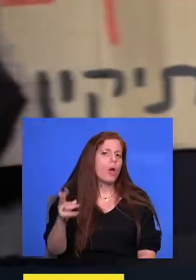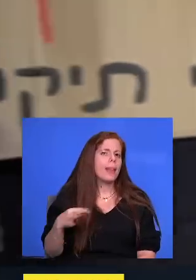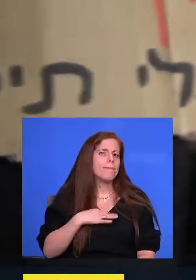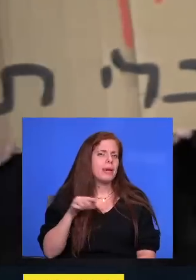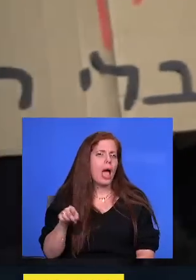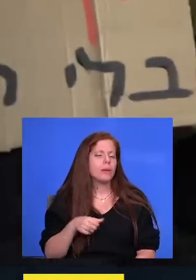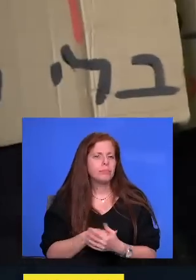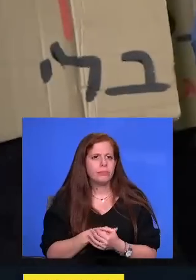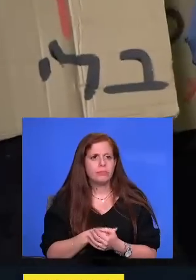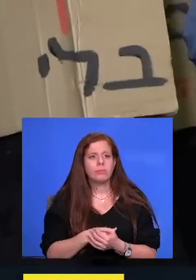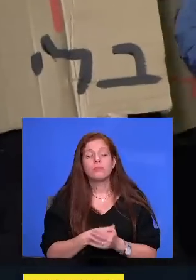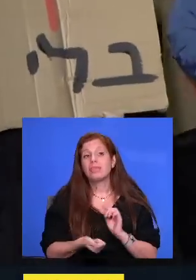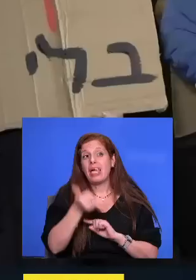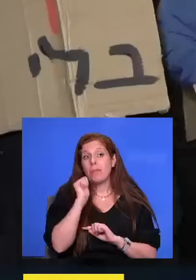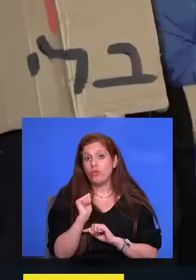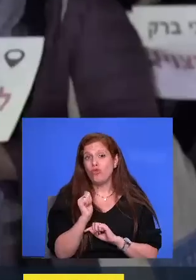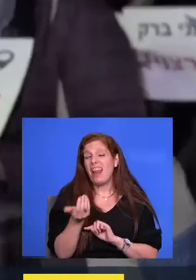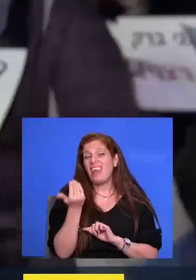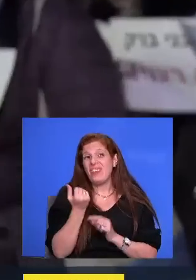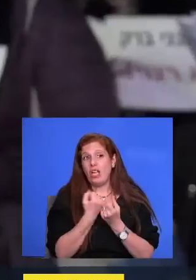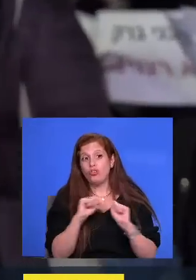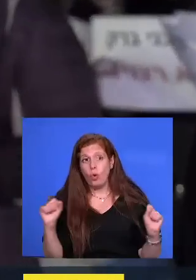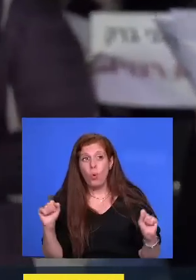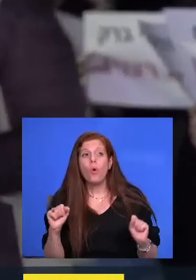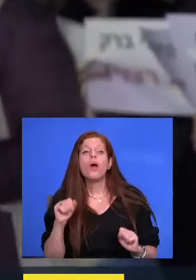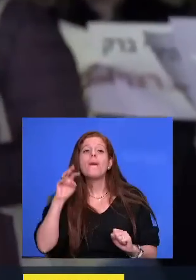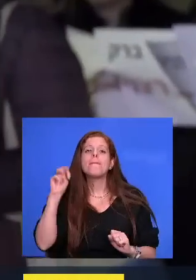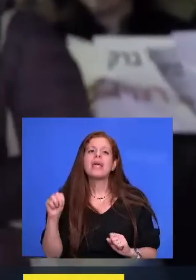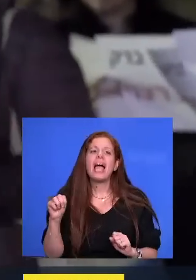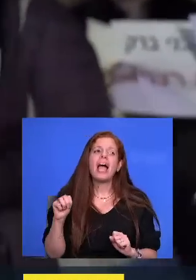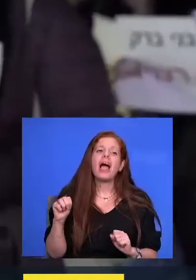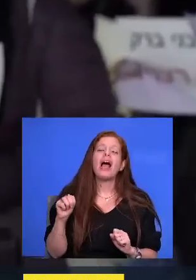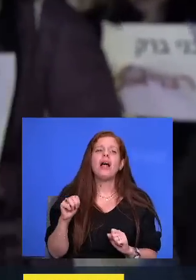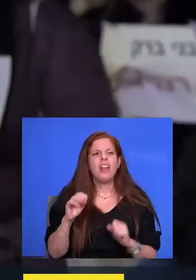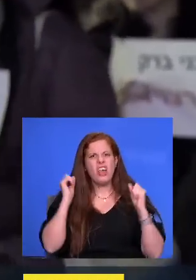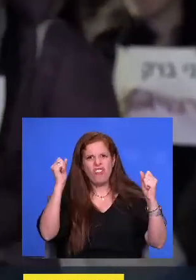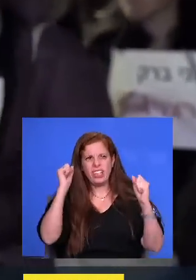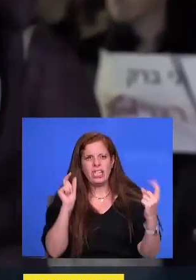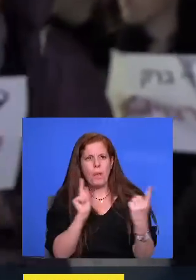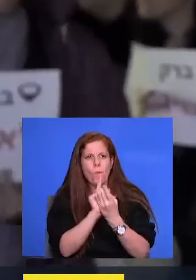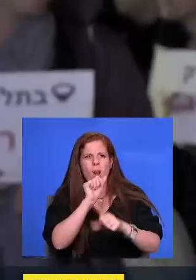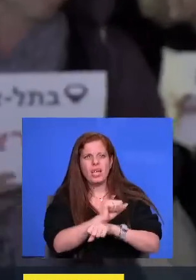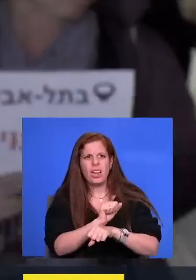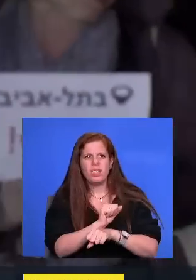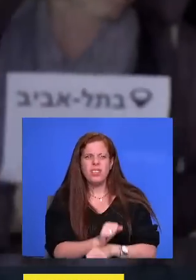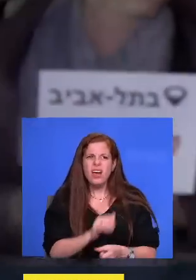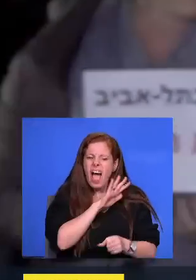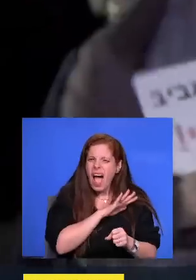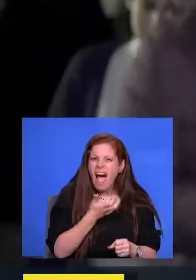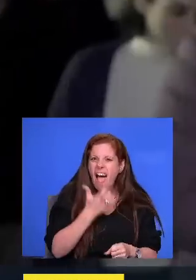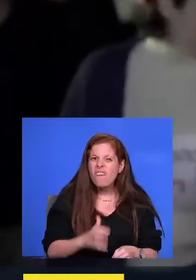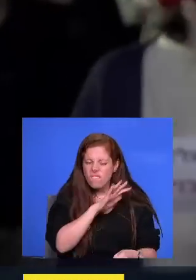הבאה. אמש רגע לפני השחרור, הפגינה מיכל הכהן דנינו מול שערי כלא מעשיהו. רב אנס